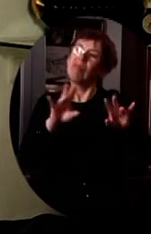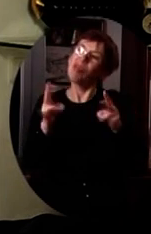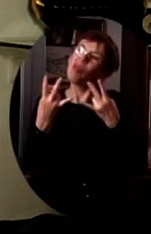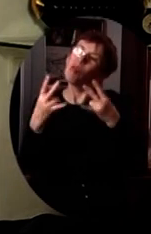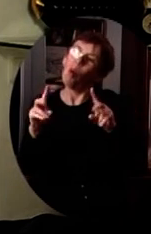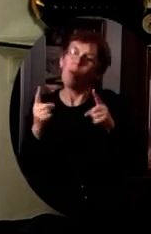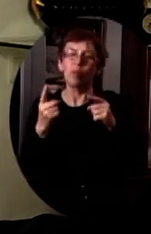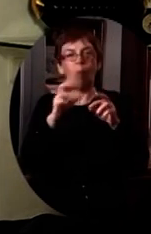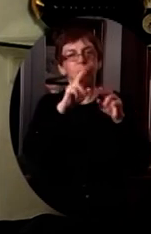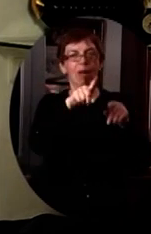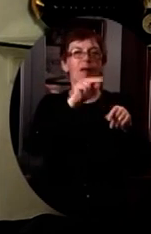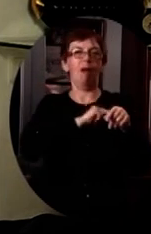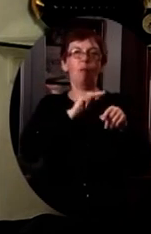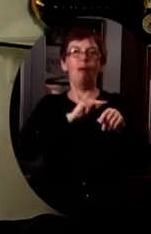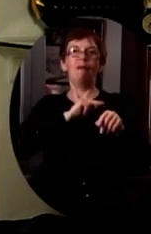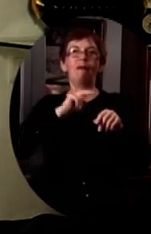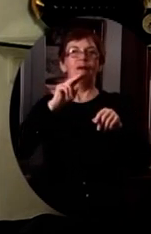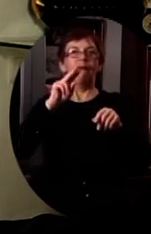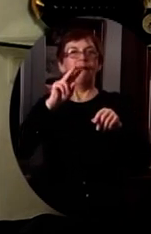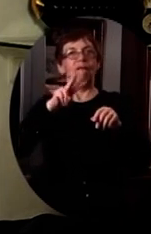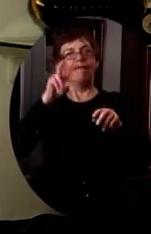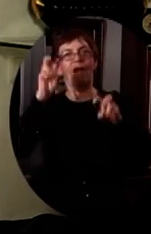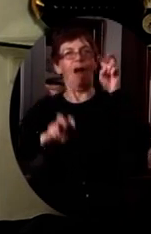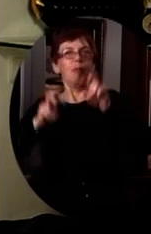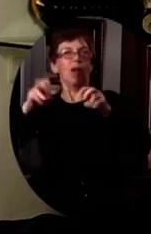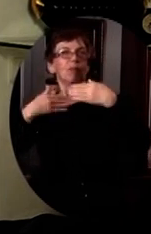במפעל תפירה, בגלל זה?